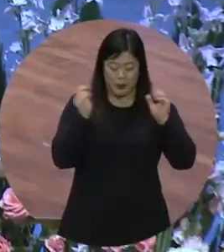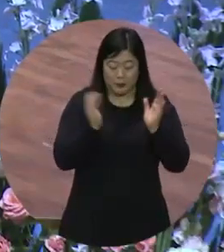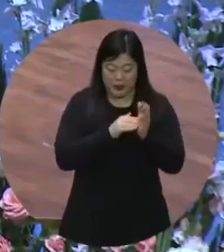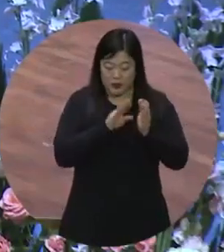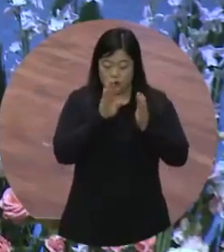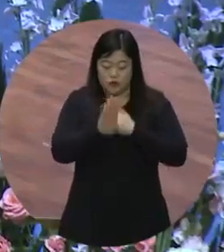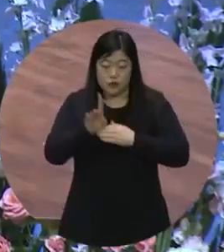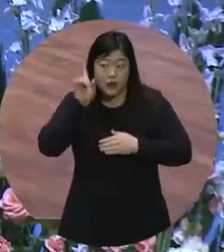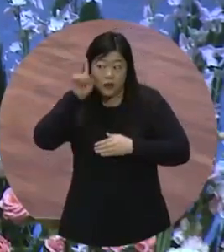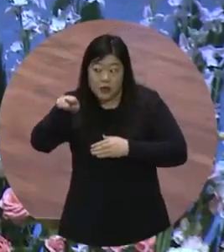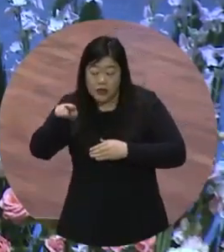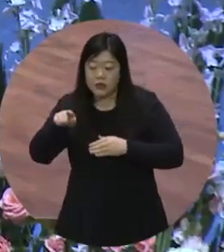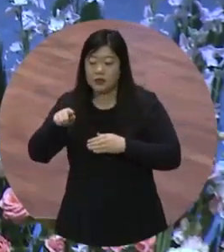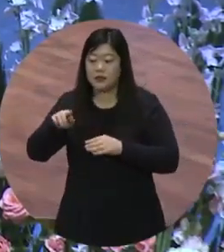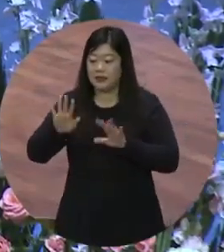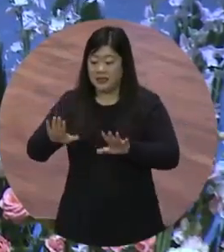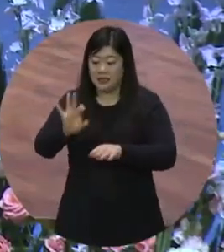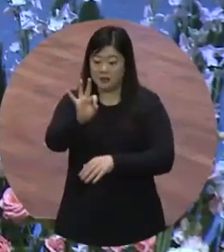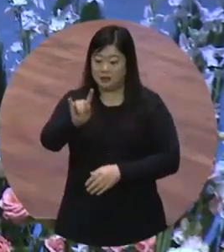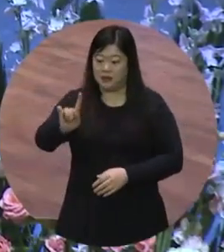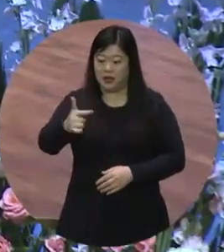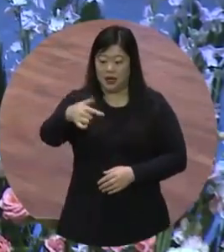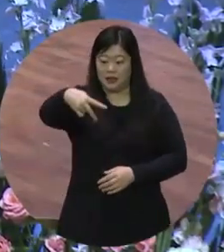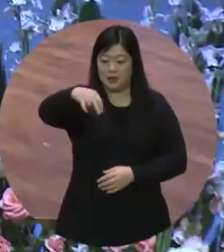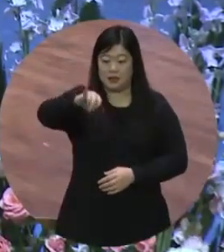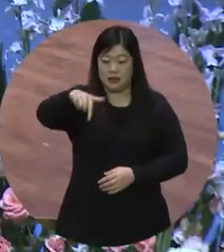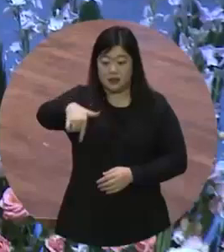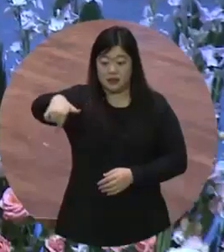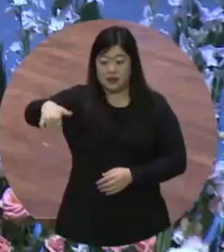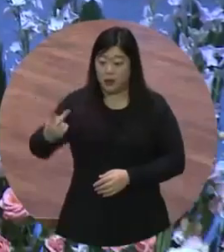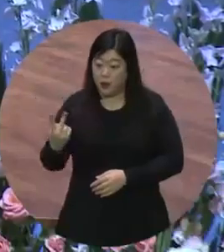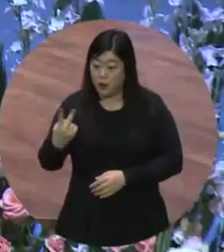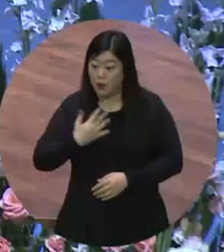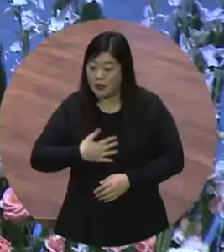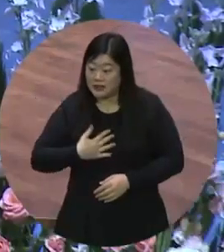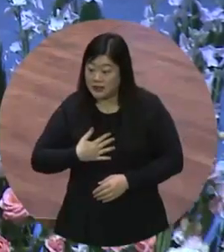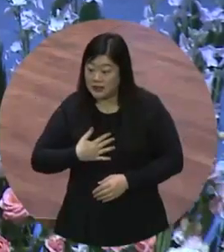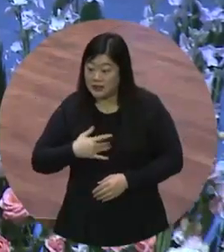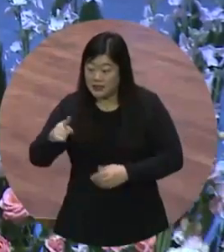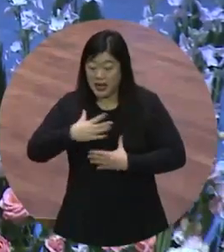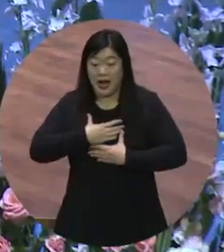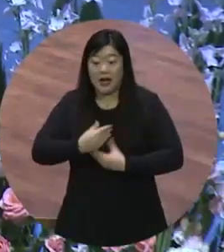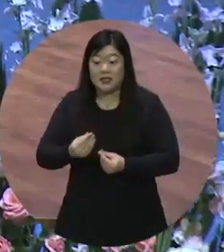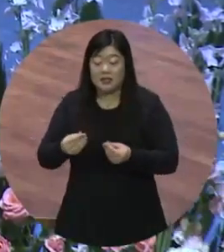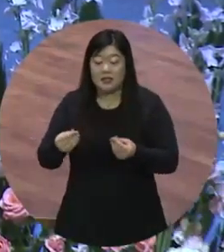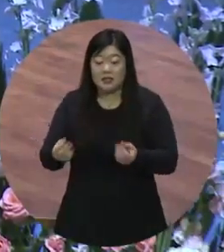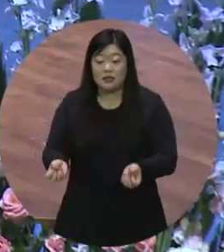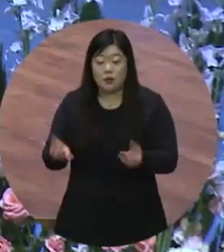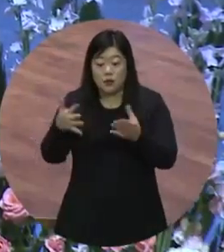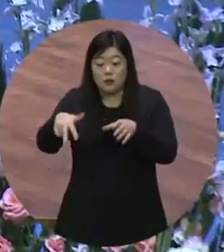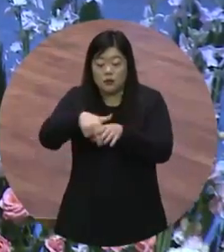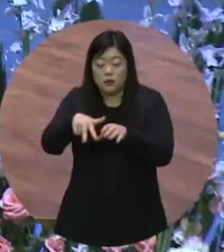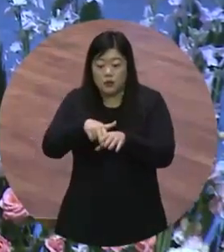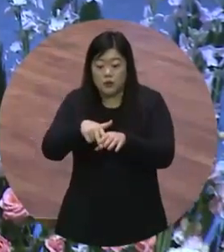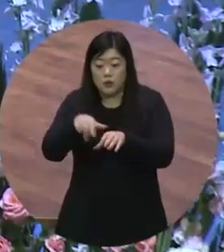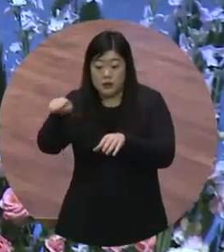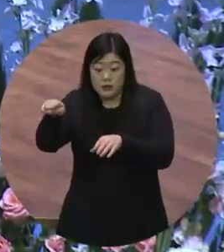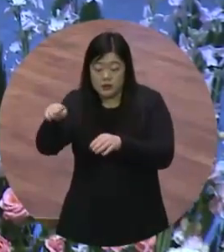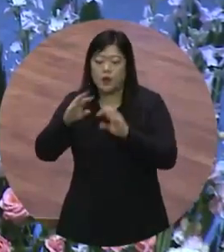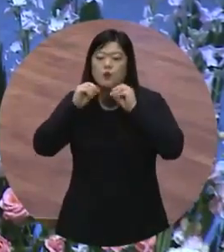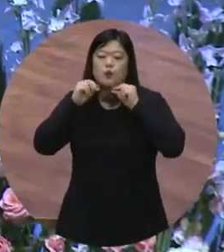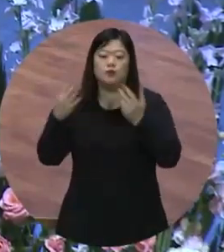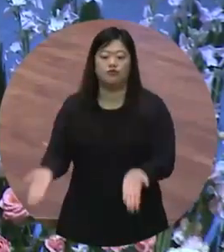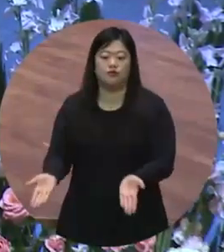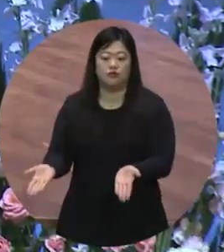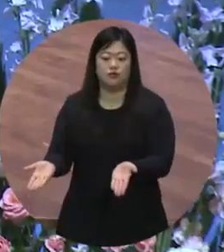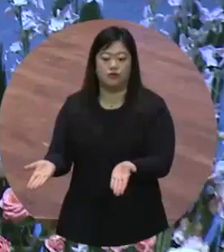안식후 첫날 지금도 안식교는 토요일로 지키고 있어요. 부활하셨는데도 불구하고 그러니까 이 부활하신 후